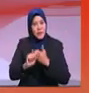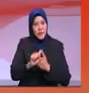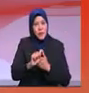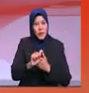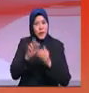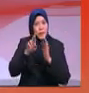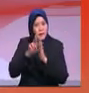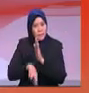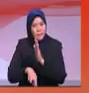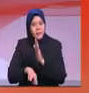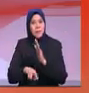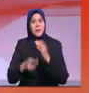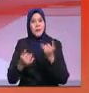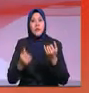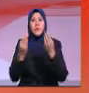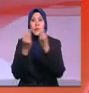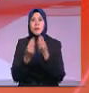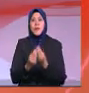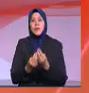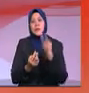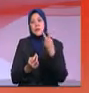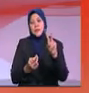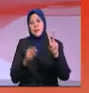dan keseluruhannya kita ada